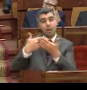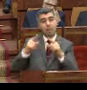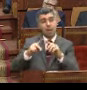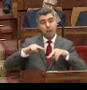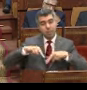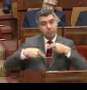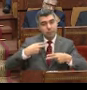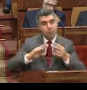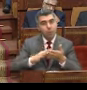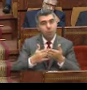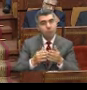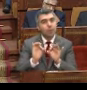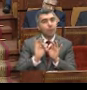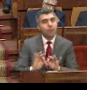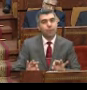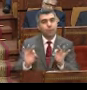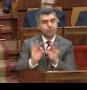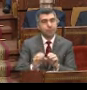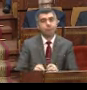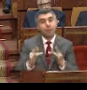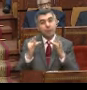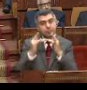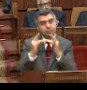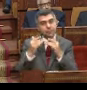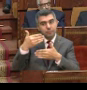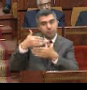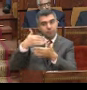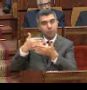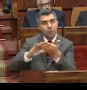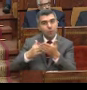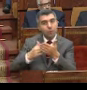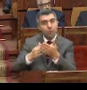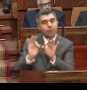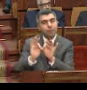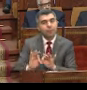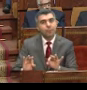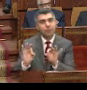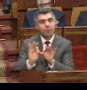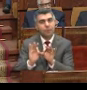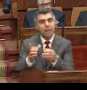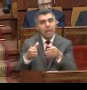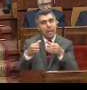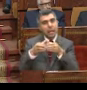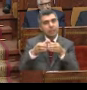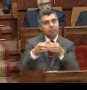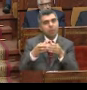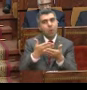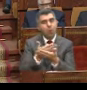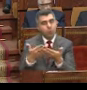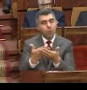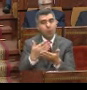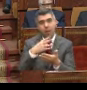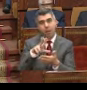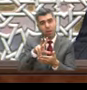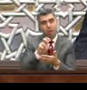والمطبخ، والشطر الثاني من الداخلية مازال ما تبناش رغم انه الاقسام التحضيريه انت كتعرفوا الخصوصيه ديالها. شكرا سيد